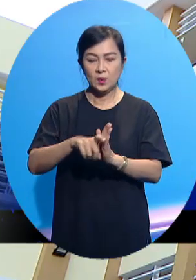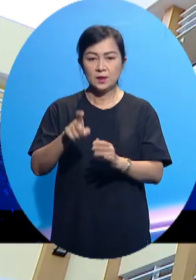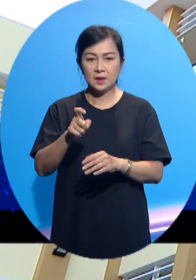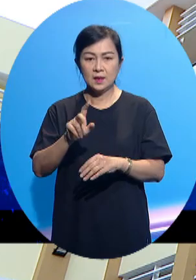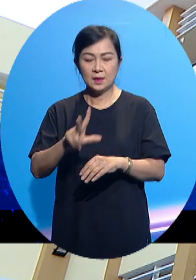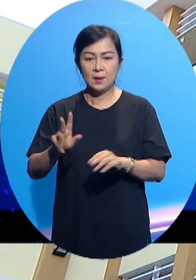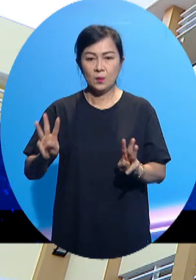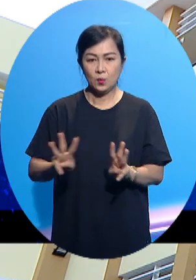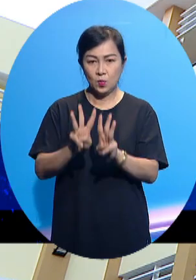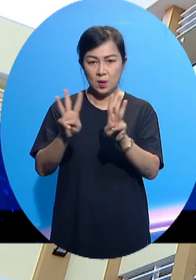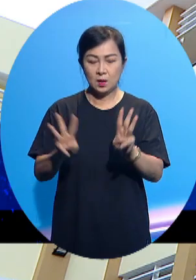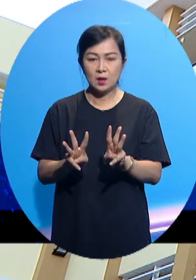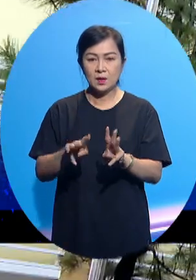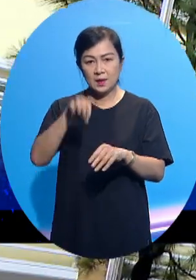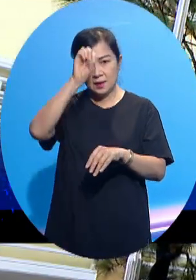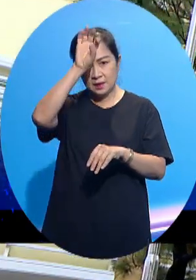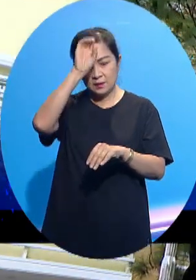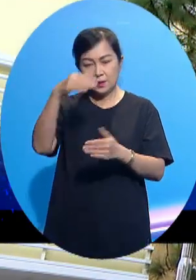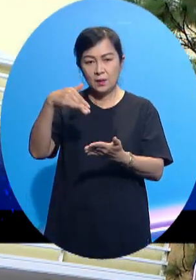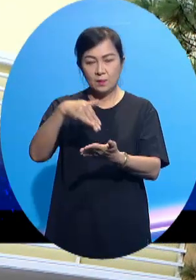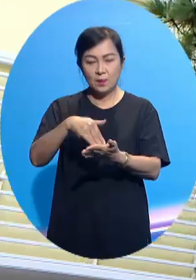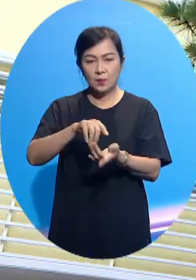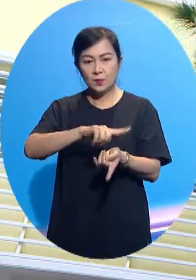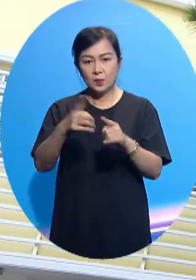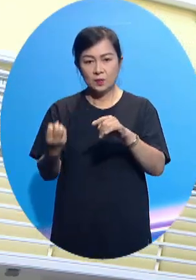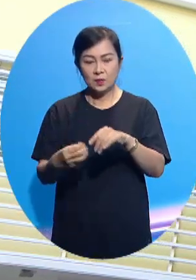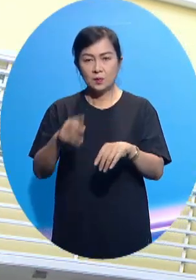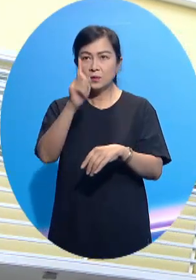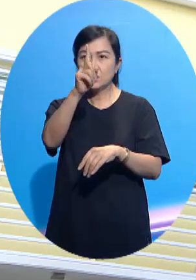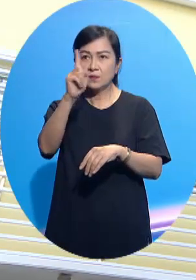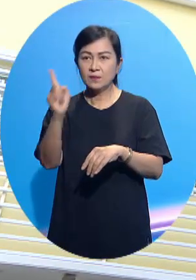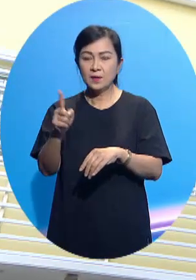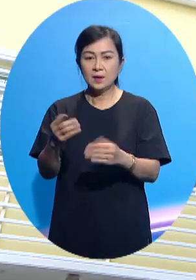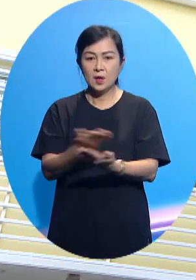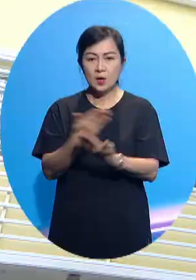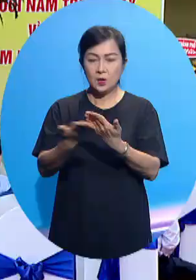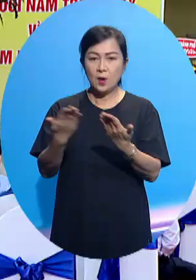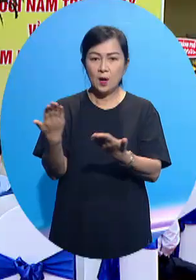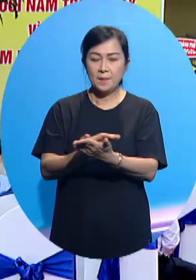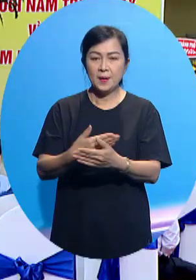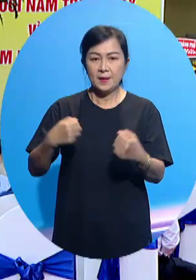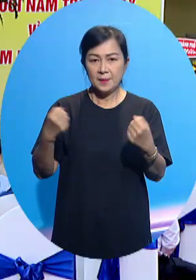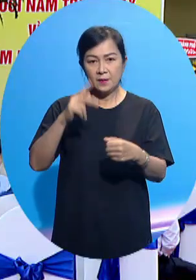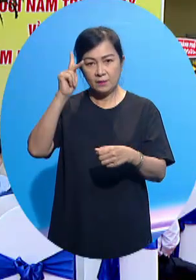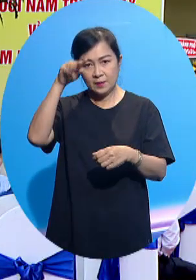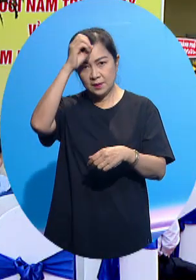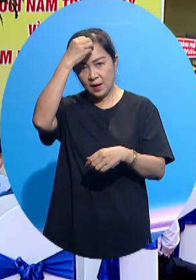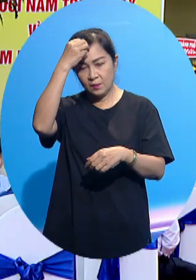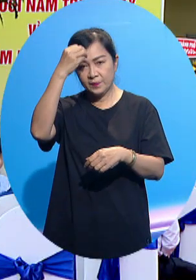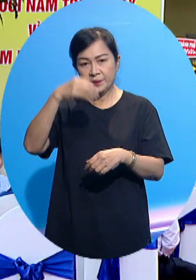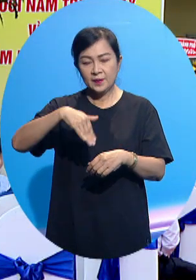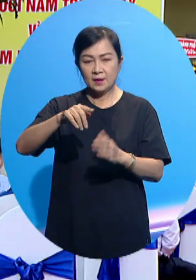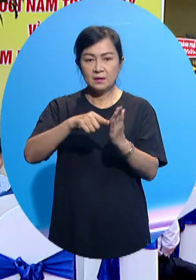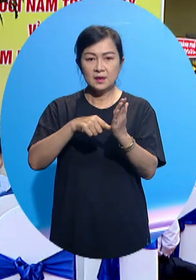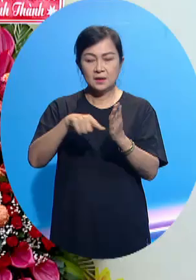98 của Quốc hội đẩ mạnh đào tạo bồi dưỡng năng lực chuyển đội số cho đội ngũ giáo viên đổi mới mạnh mẽ hơn nữa phương pháp dạy học nhằm nâng